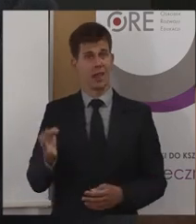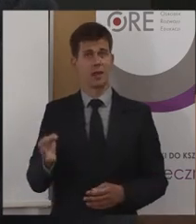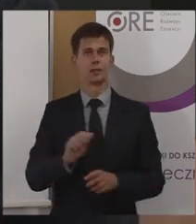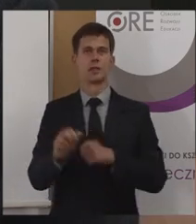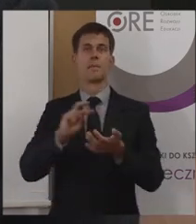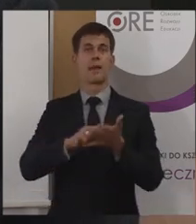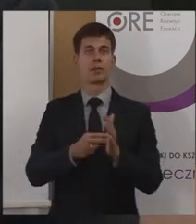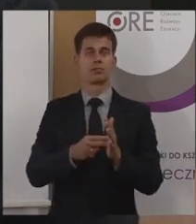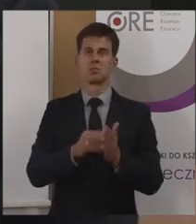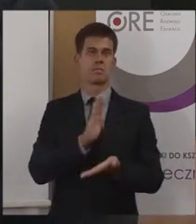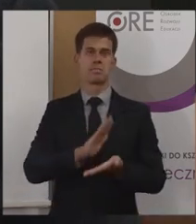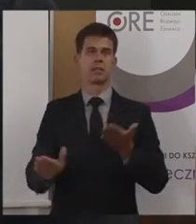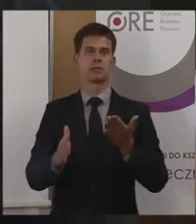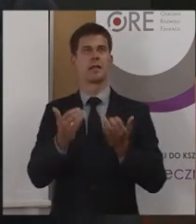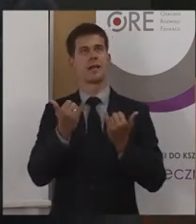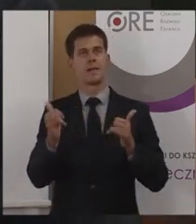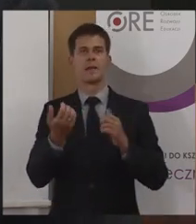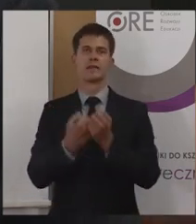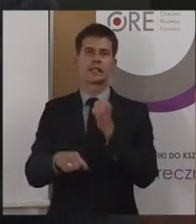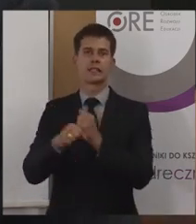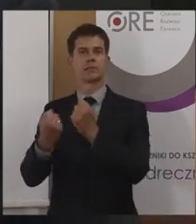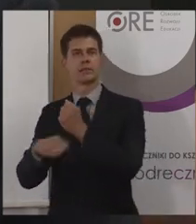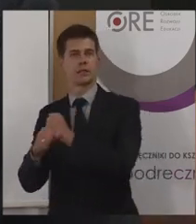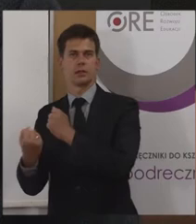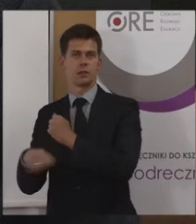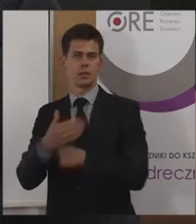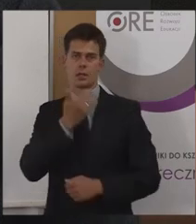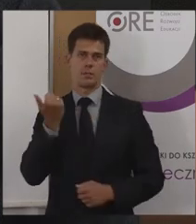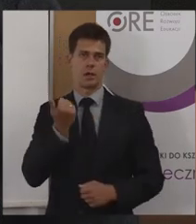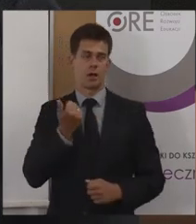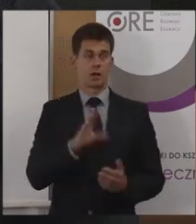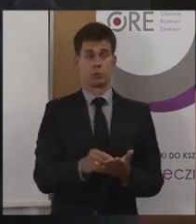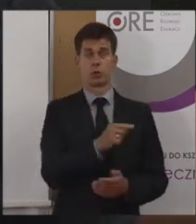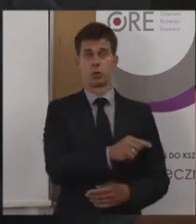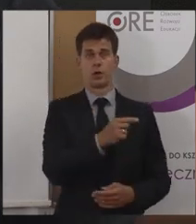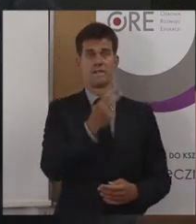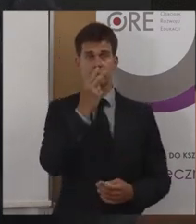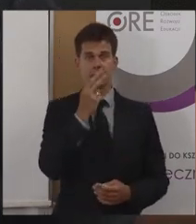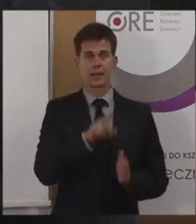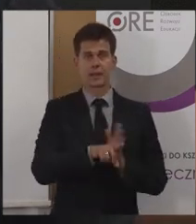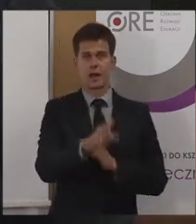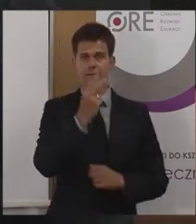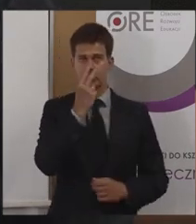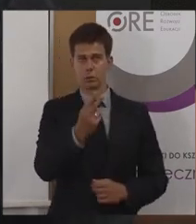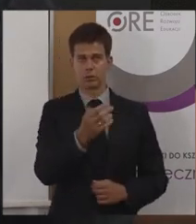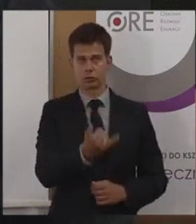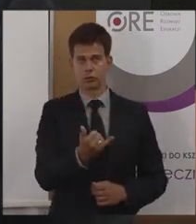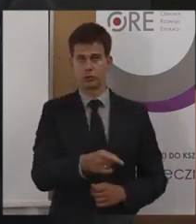ćwiczeń alternatywnych, a przy ćwiczeniach typowo wizualnych, typowo graficznych